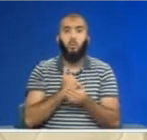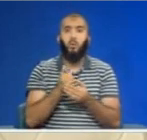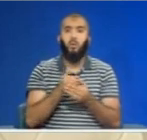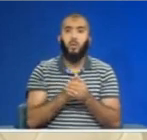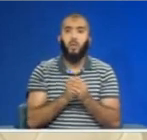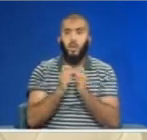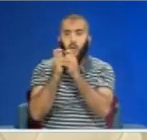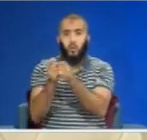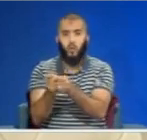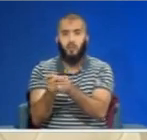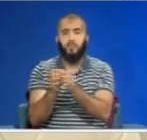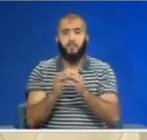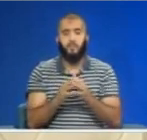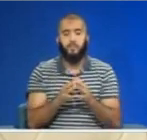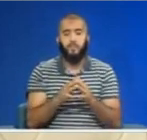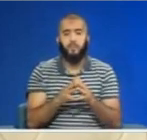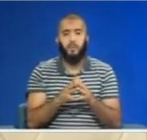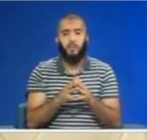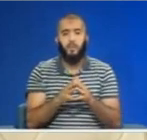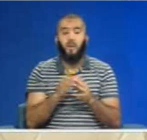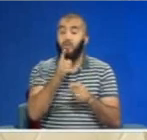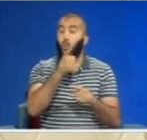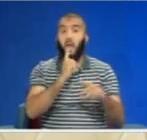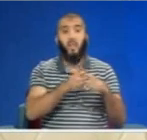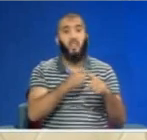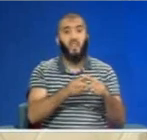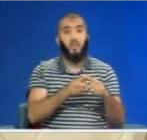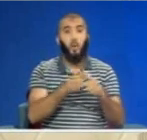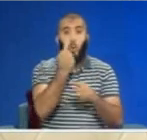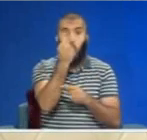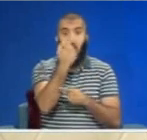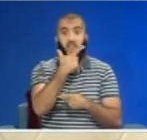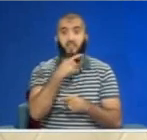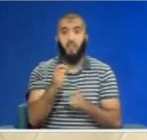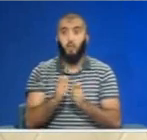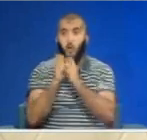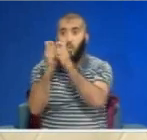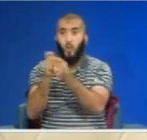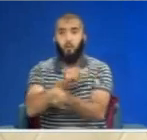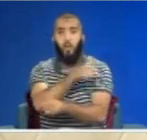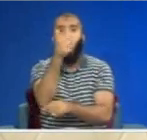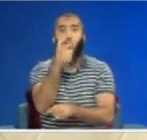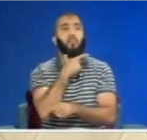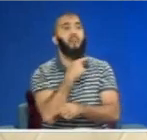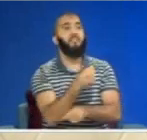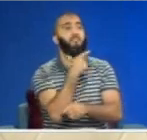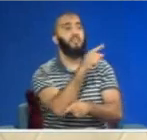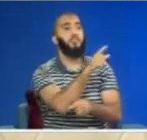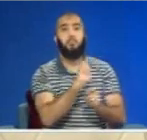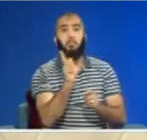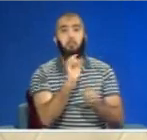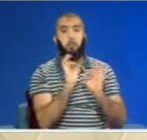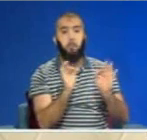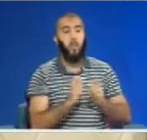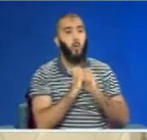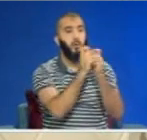فلا يجوز لها أن تخص أحد أولادها بحق الانتفاع وبحق الاستفادة وبحق التملك